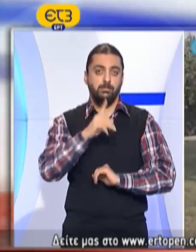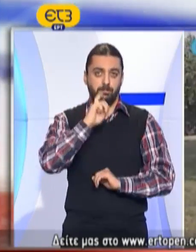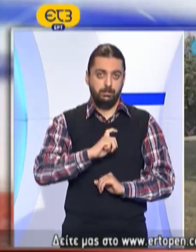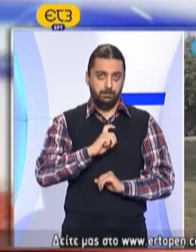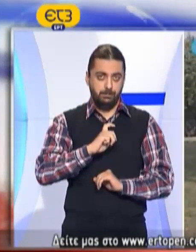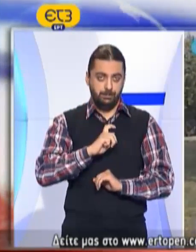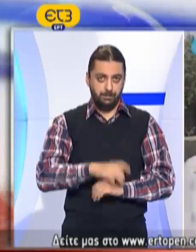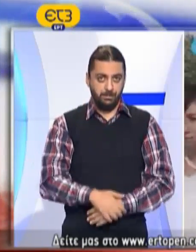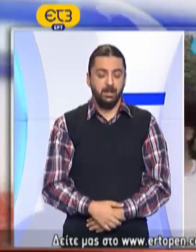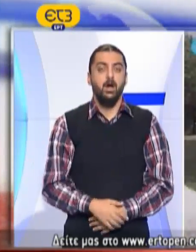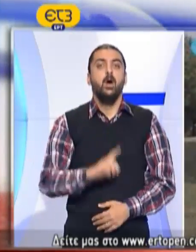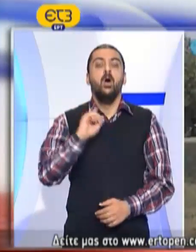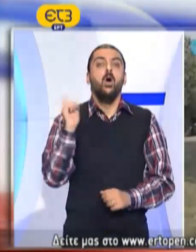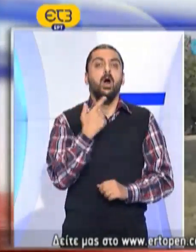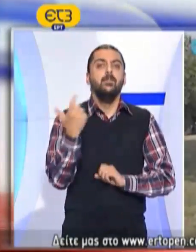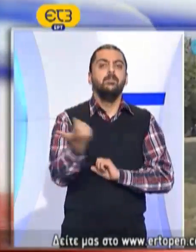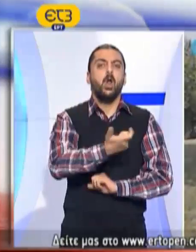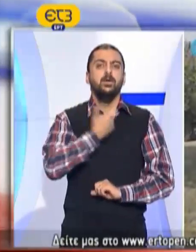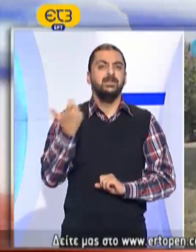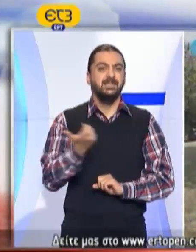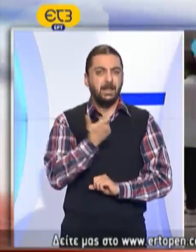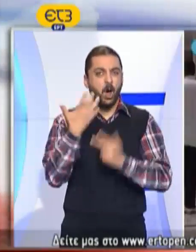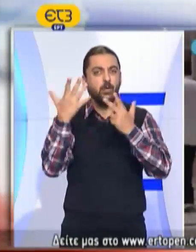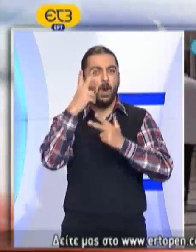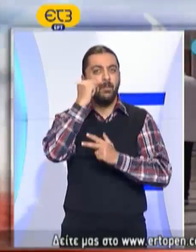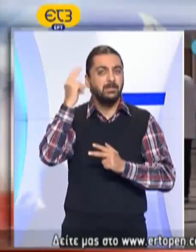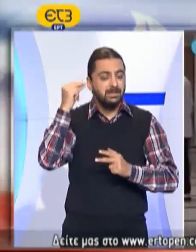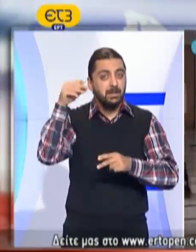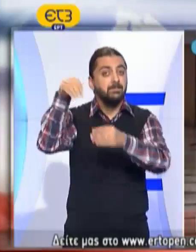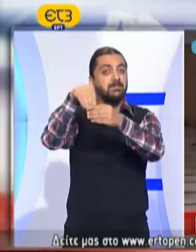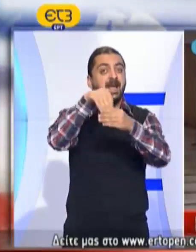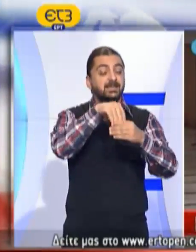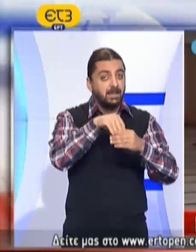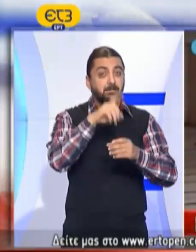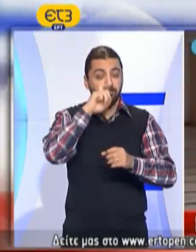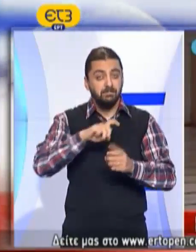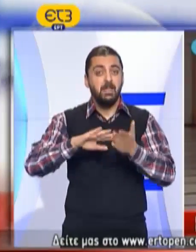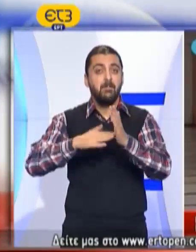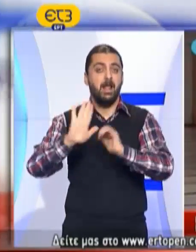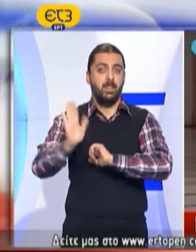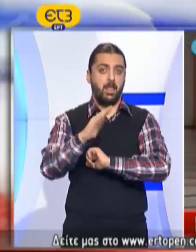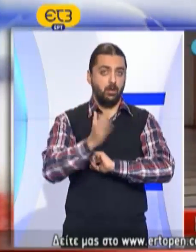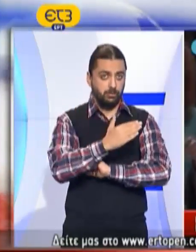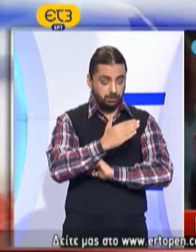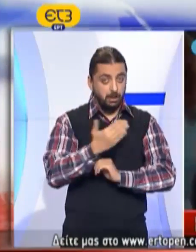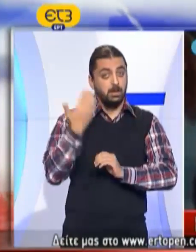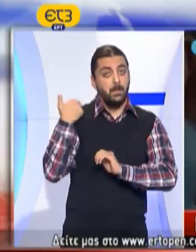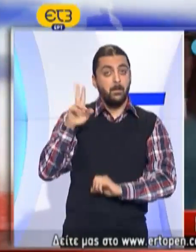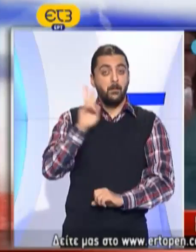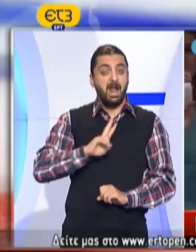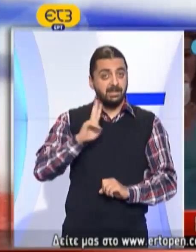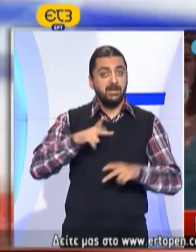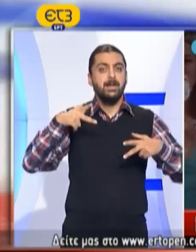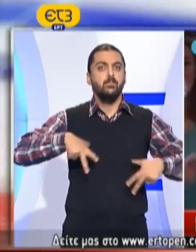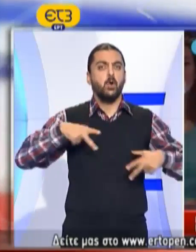αρχών, οι προϊστάμενοι των διοικητικών υπηρεσιών των 8 πανεπιστημίων που πλήττονται από τη διαθεσιμότητα λαμβάνουν από την Παρασκευή το έγγραφο του